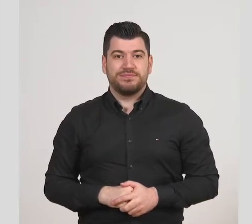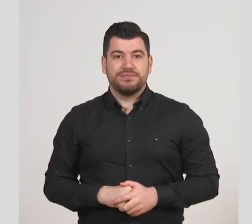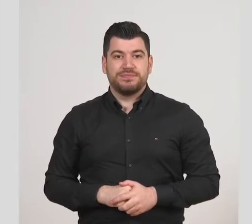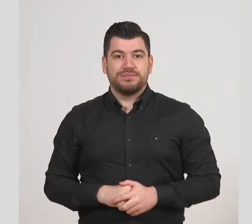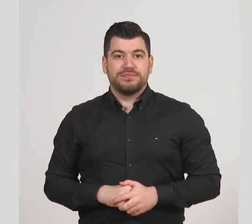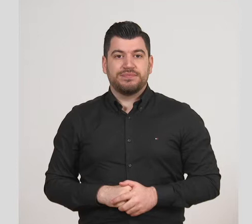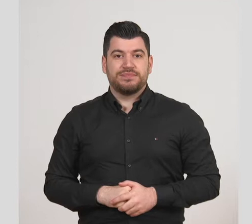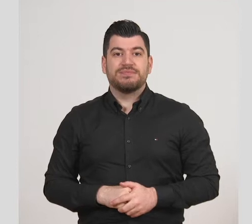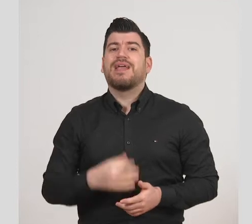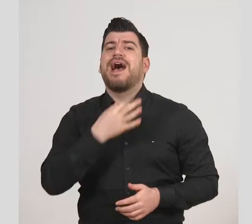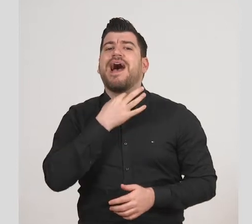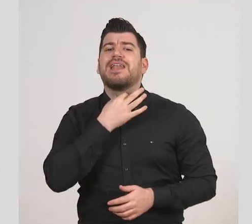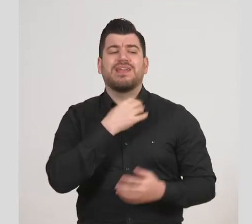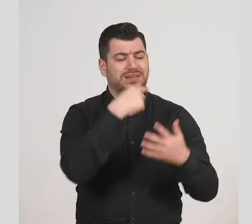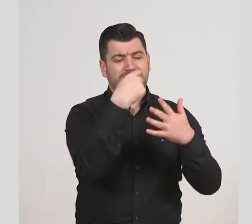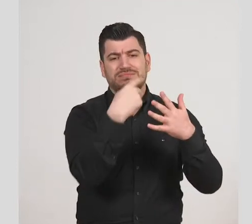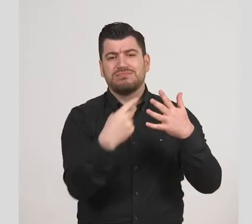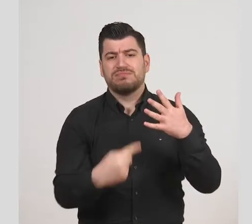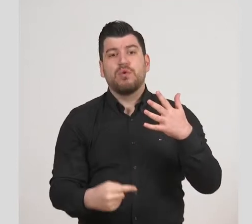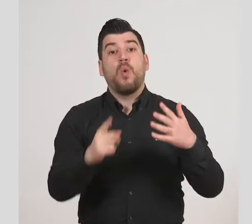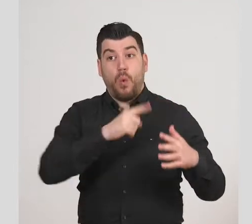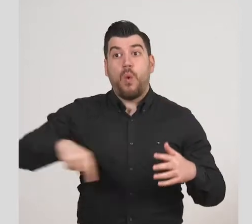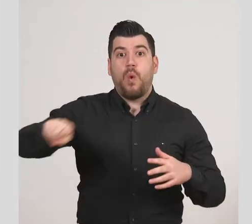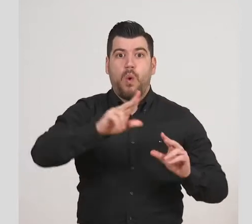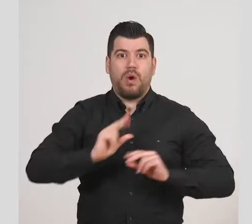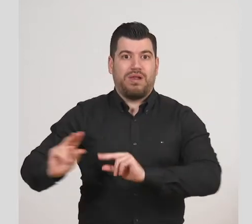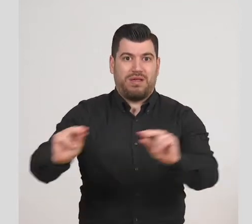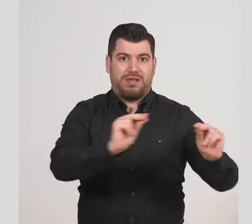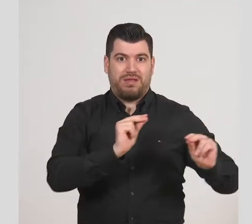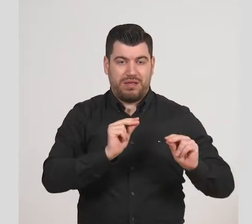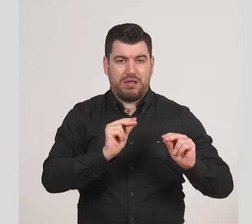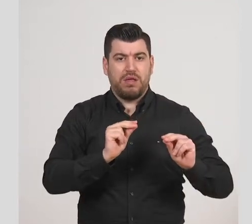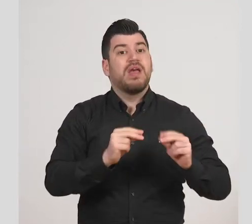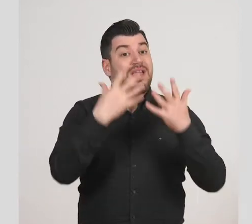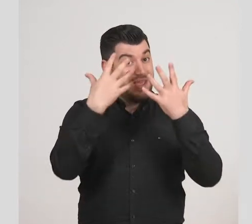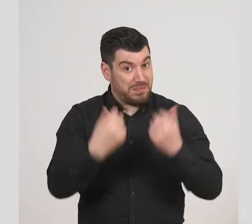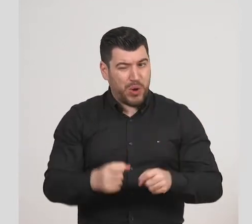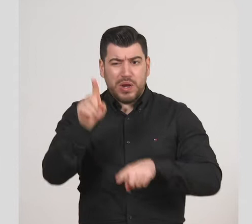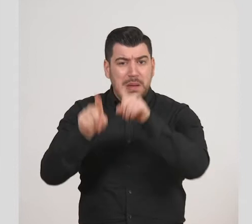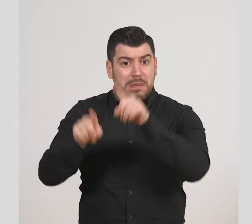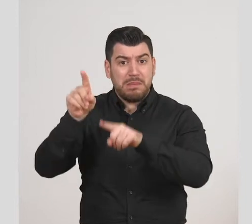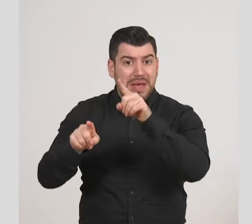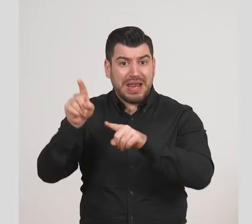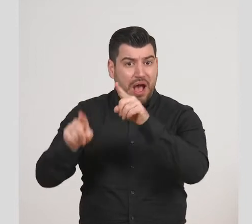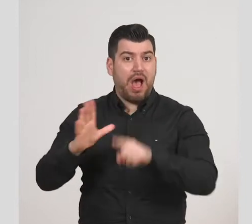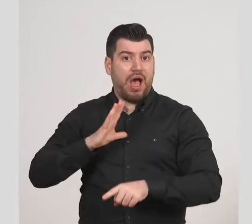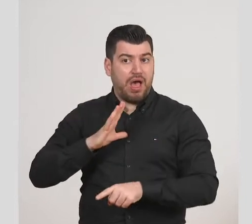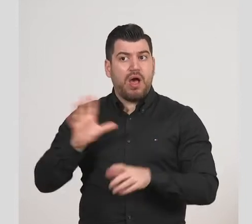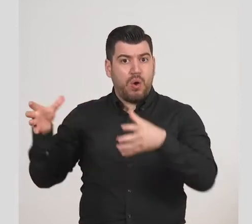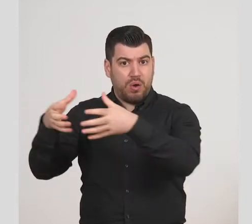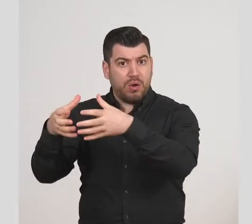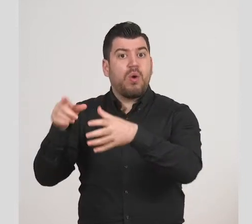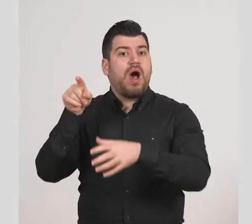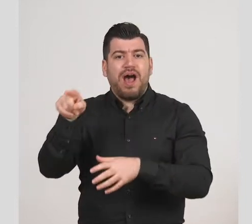Εκτός όμως από τις κοινές ανάγκες, δηλαδή τις ανάγκες που έχουμε όλοι οι άνθρωποι για να ζήσουμε, υπάρχουν και κάποιοι